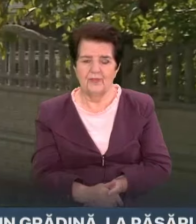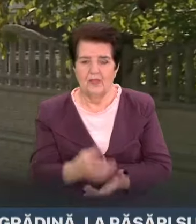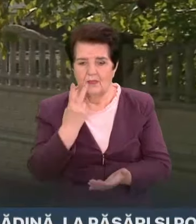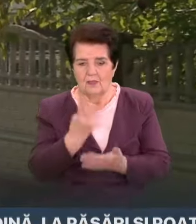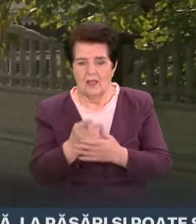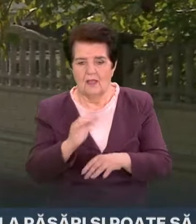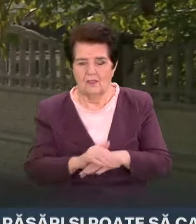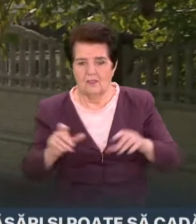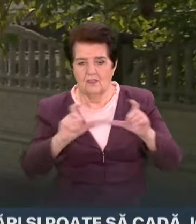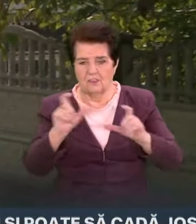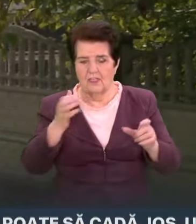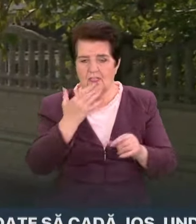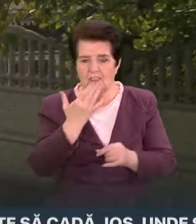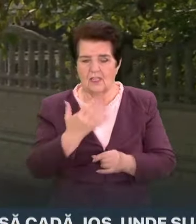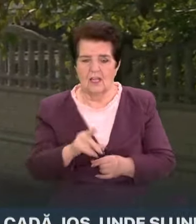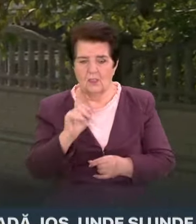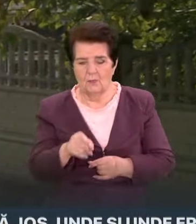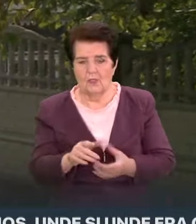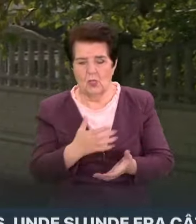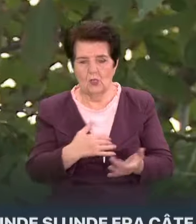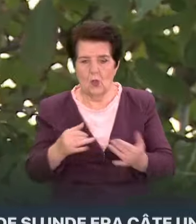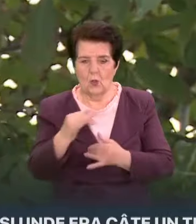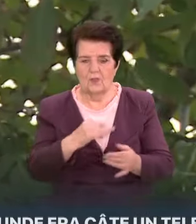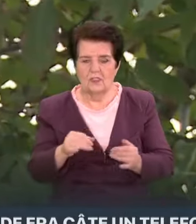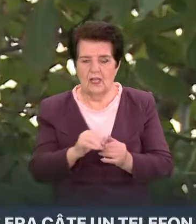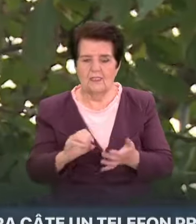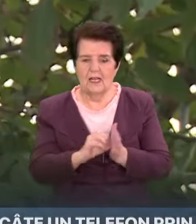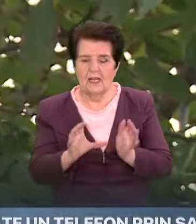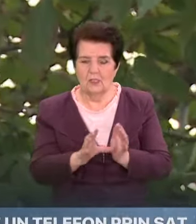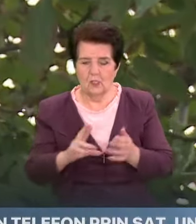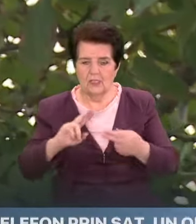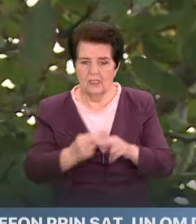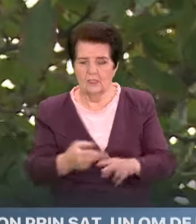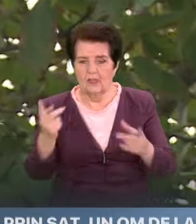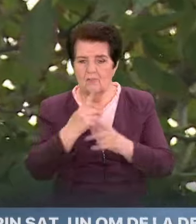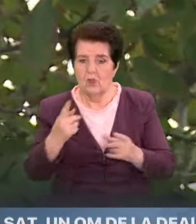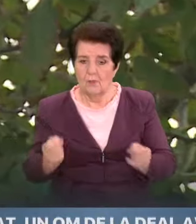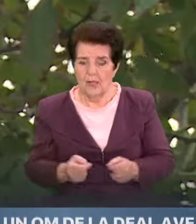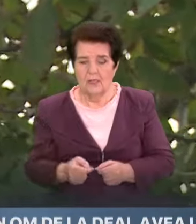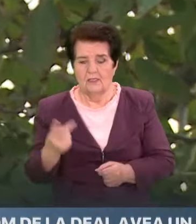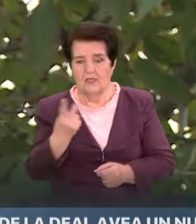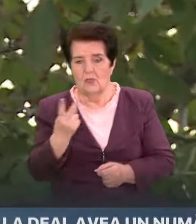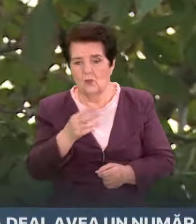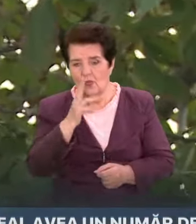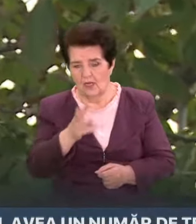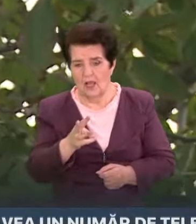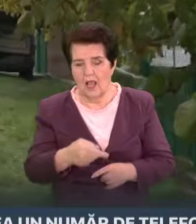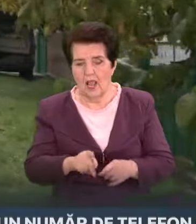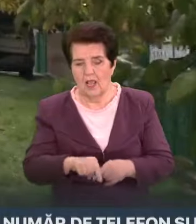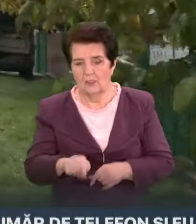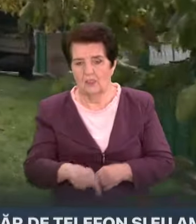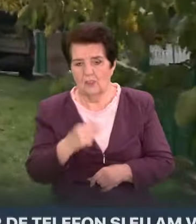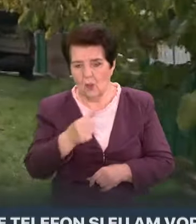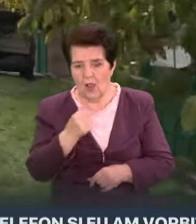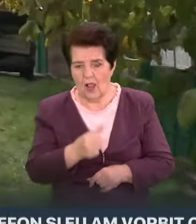datelor Agenției Naționale pentru Reglementare în Comunicații Electronice și Tehnologia Informației, în trimestrul 2 al acestui an, numărul de